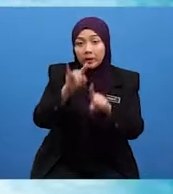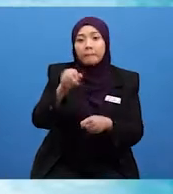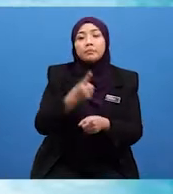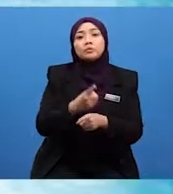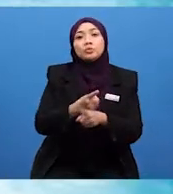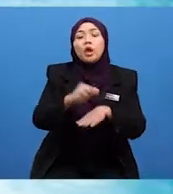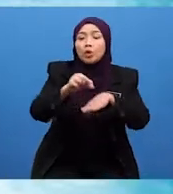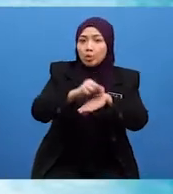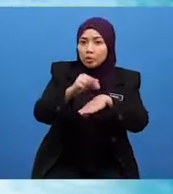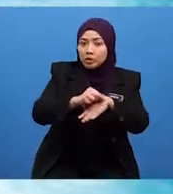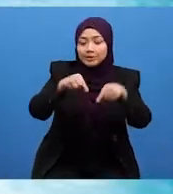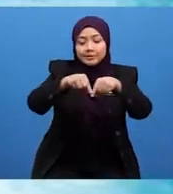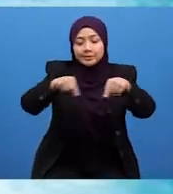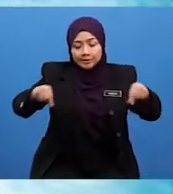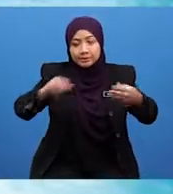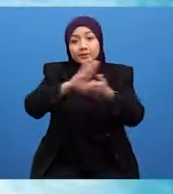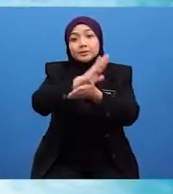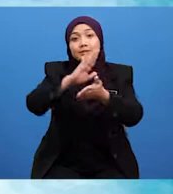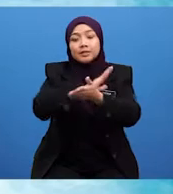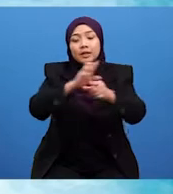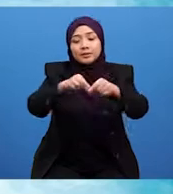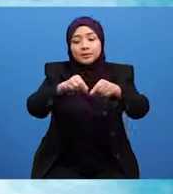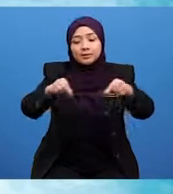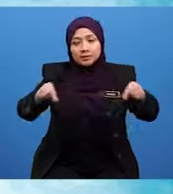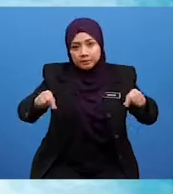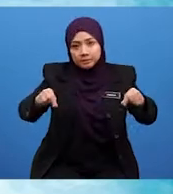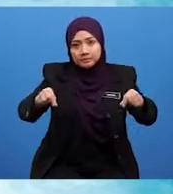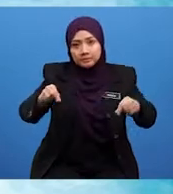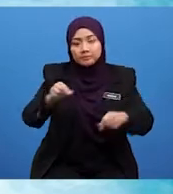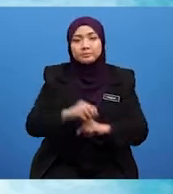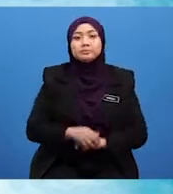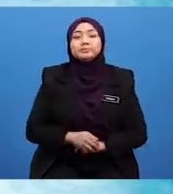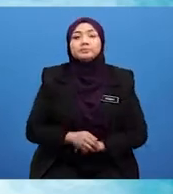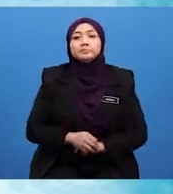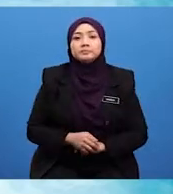Jawapannya menggunakan kertas litmus. Bagus murid-murid.